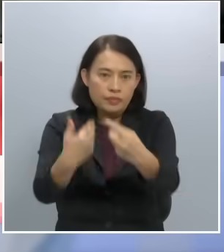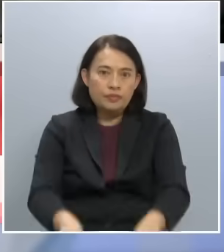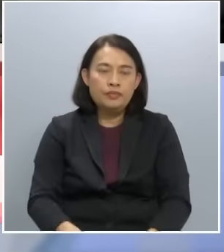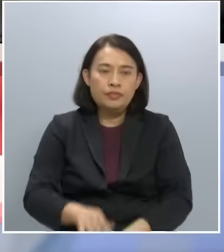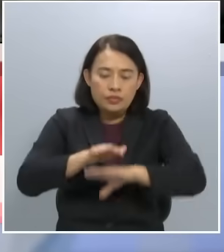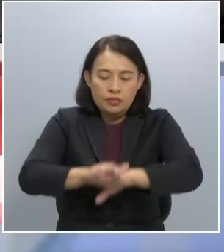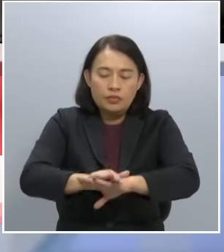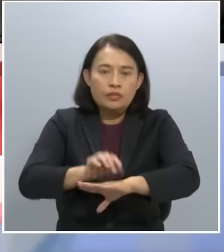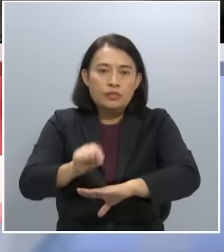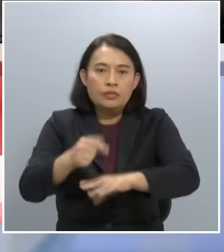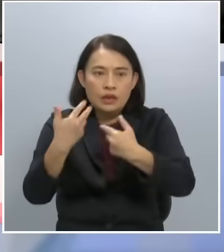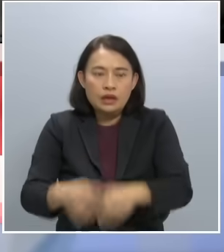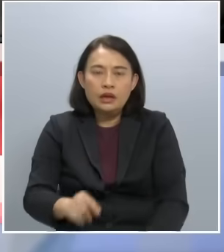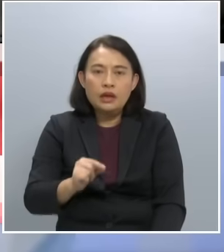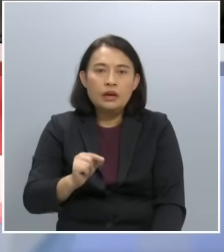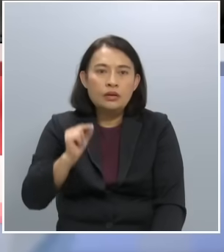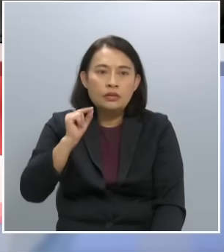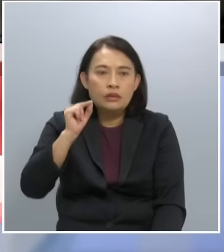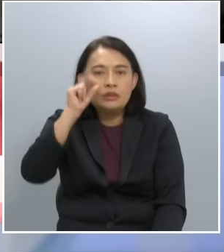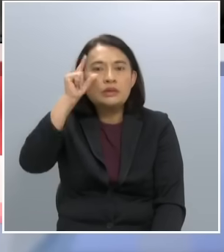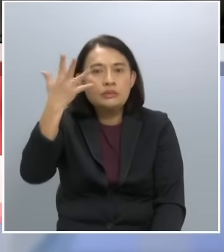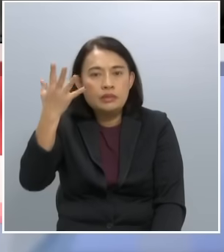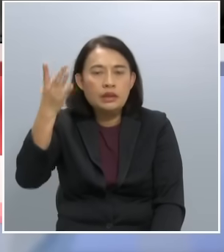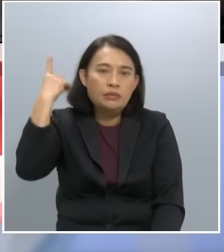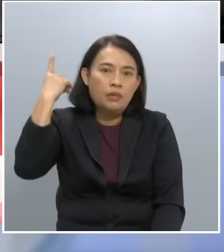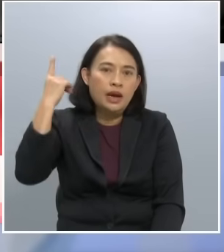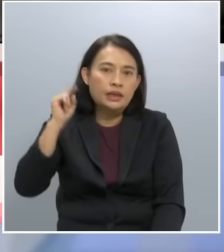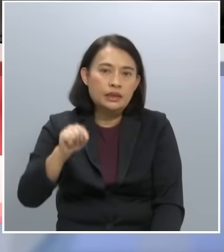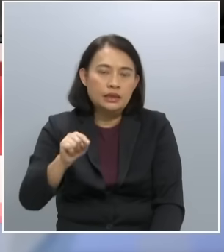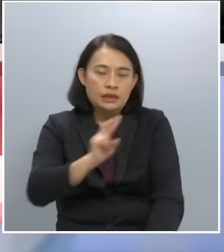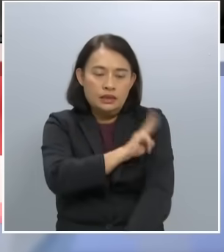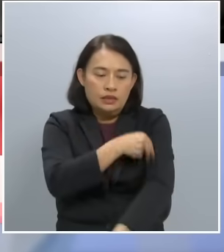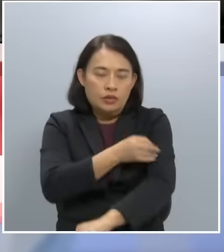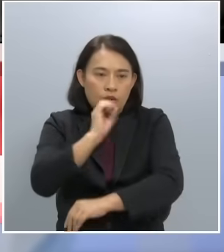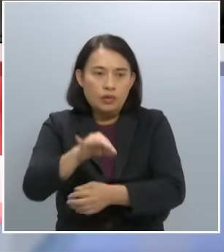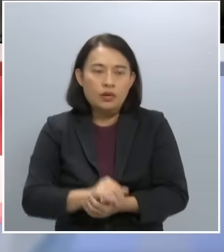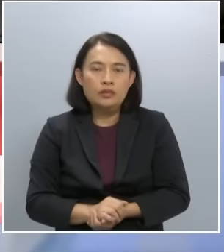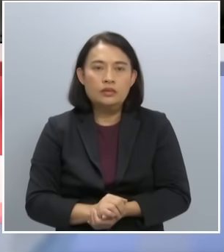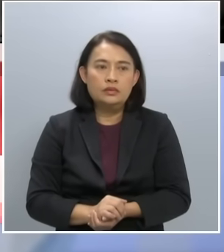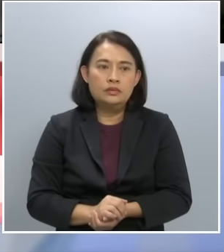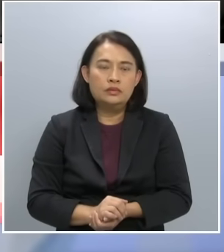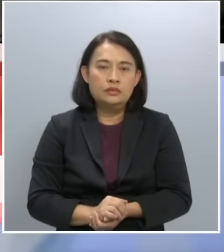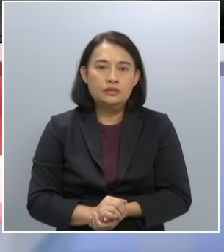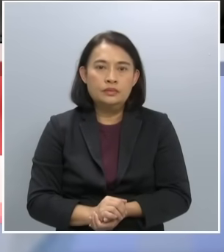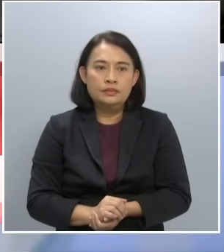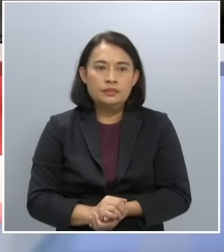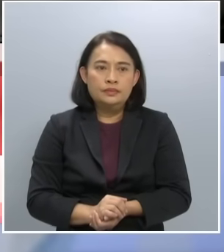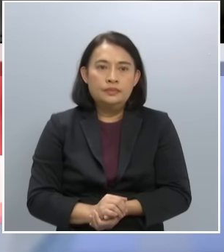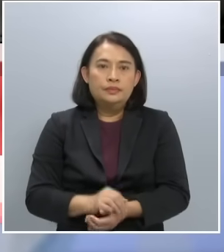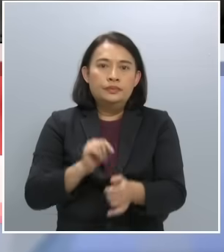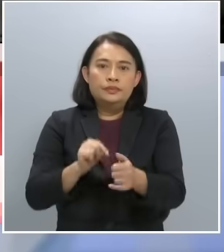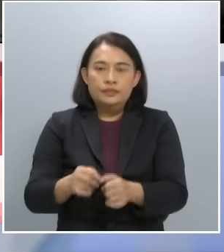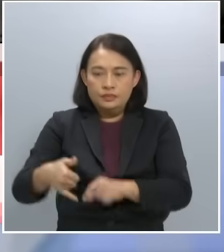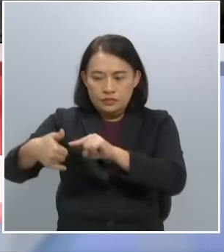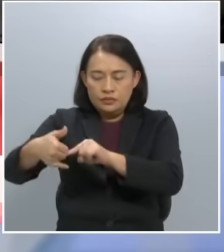ก็ไม่ตื่นจนเมื่อวานนี้ค่ะก็คือคุณหมอบอกว่าพี่เราไม่ไหวแล้วดูเ้าอ่ะเเหมือนเขเป็นคนดีจะดู